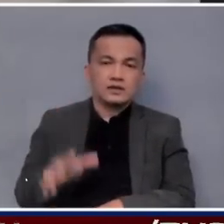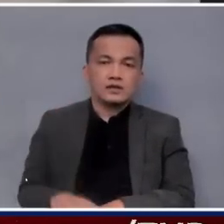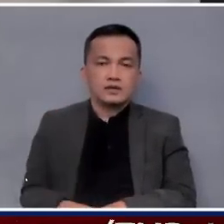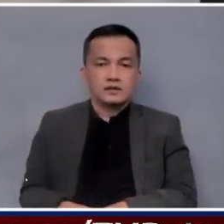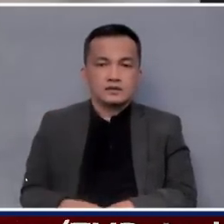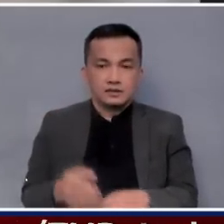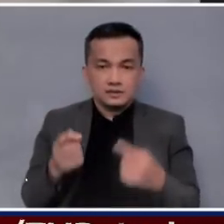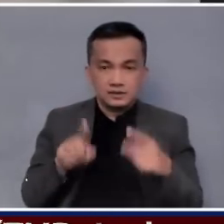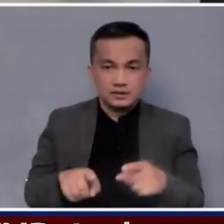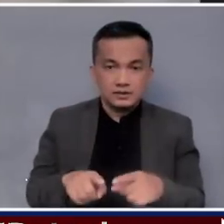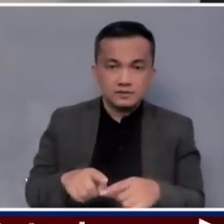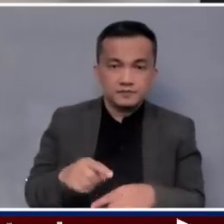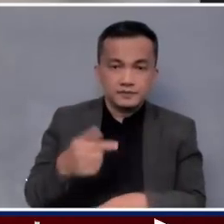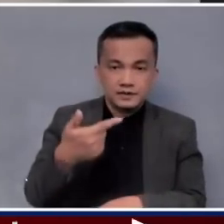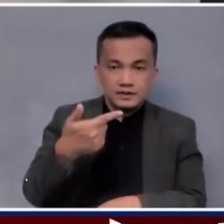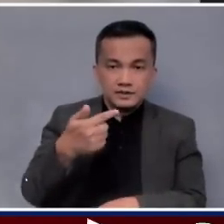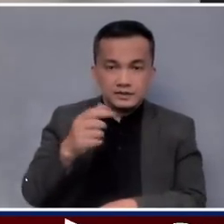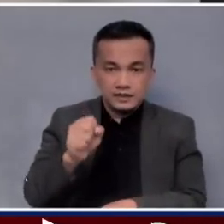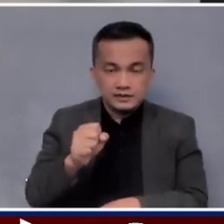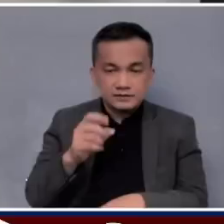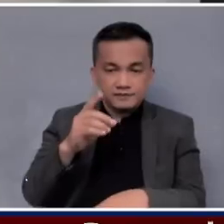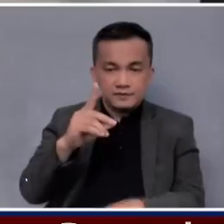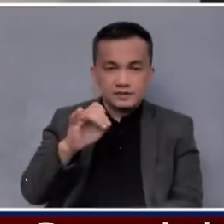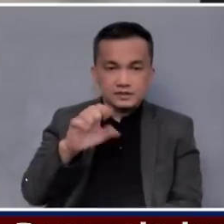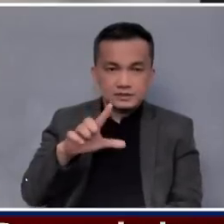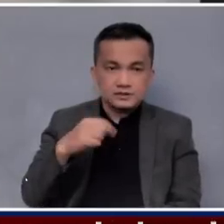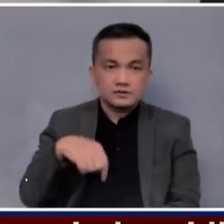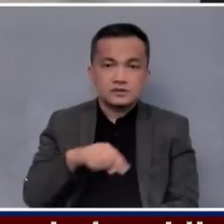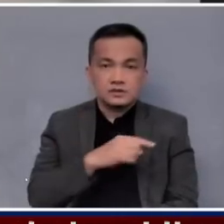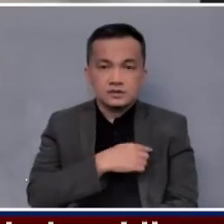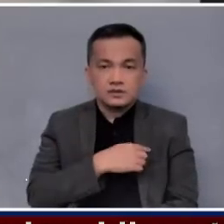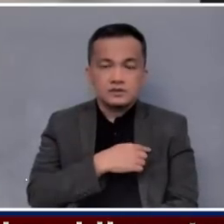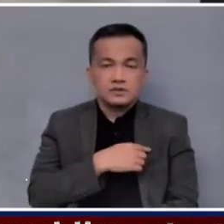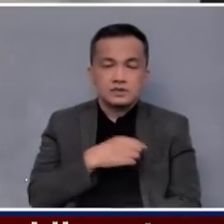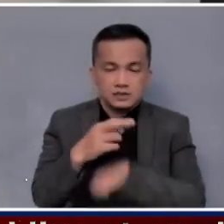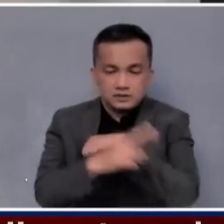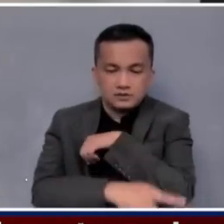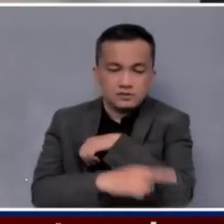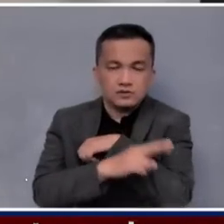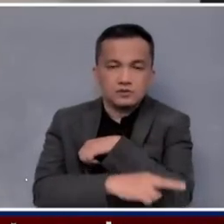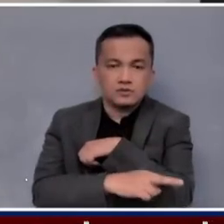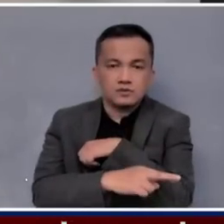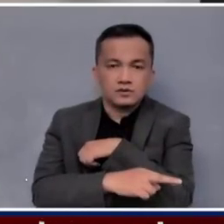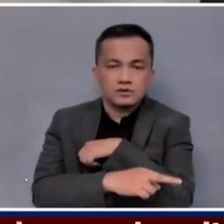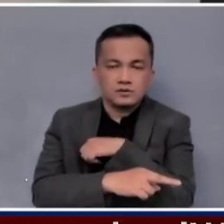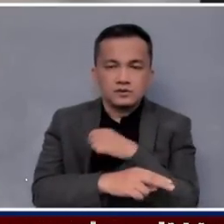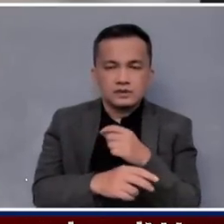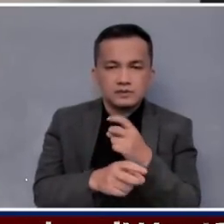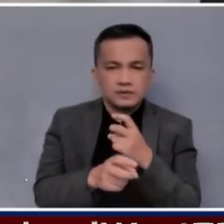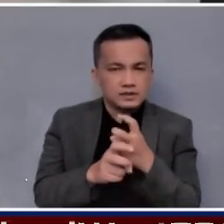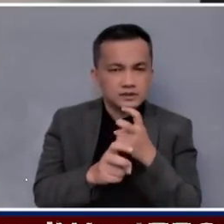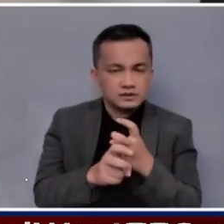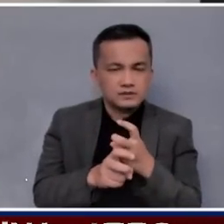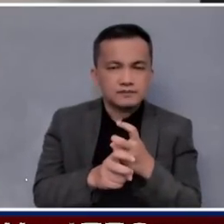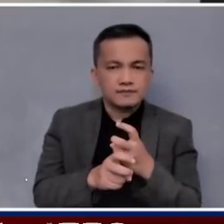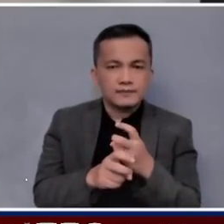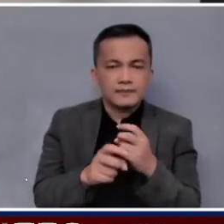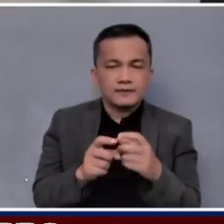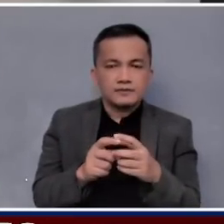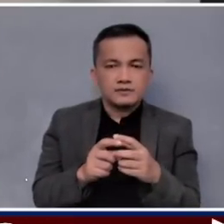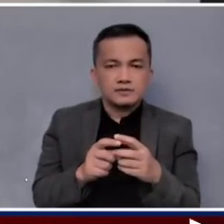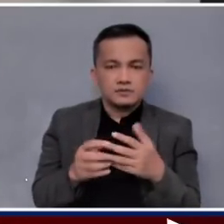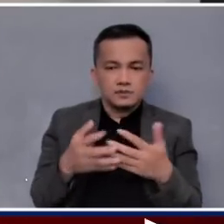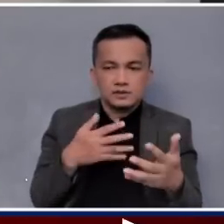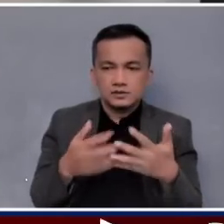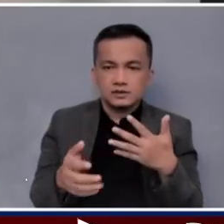ang gasolina at diesel dito sa ating region ay medyo tight, no? So despite na bumaba po